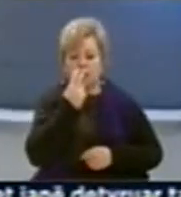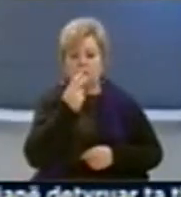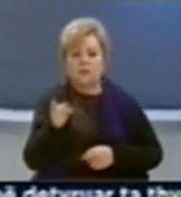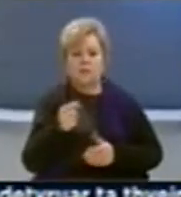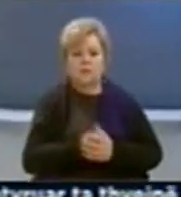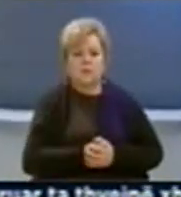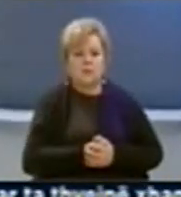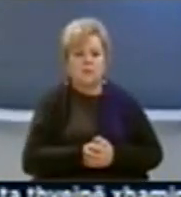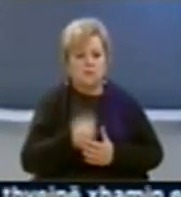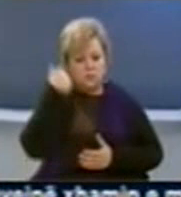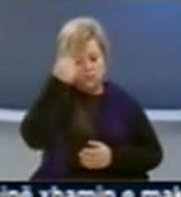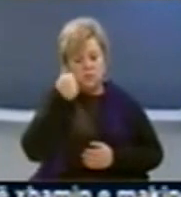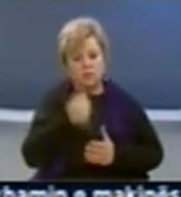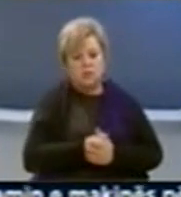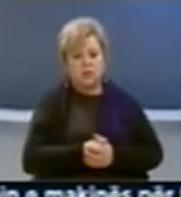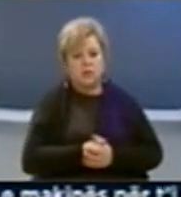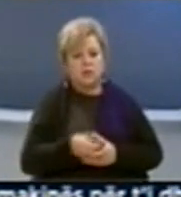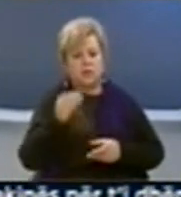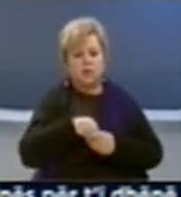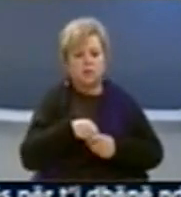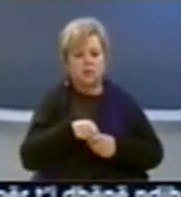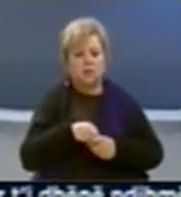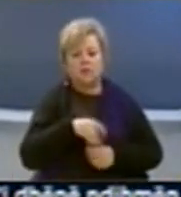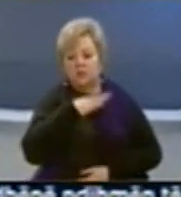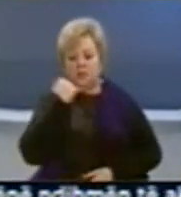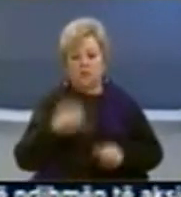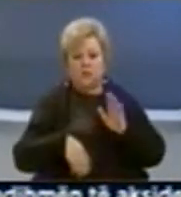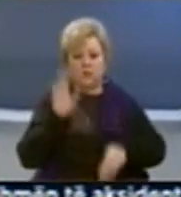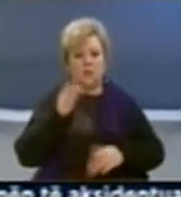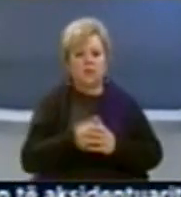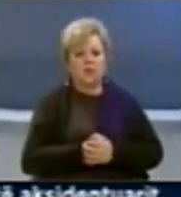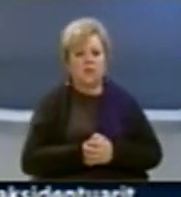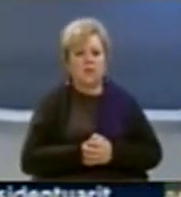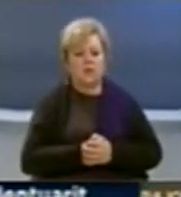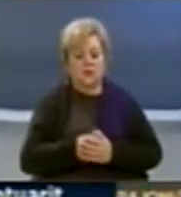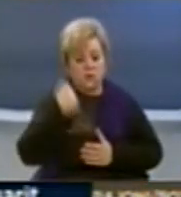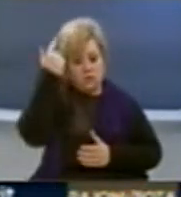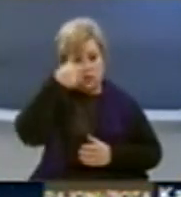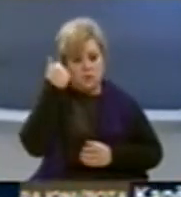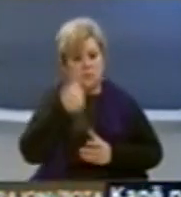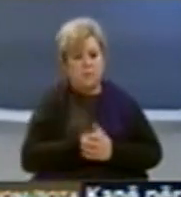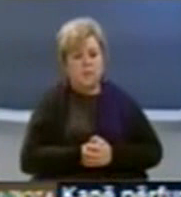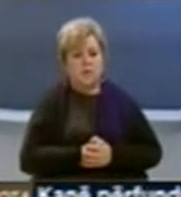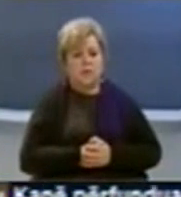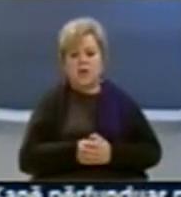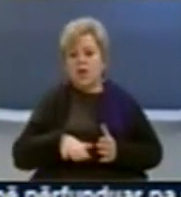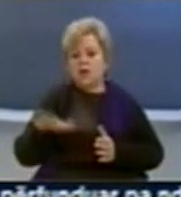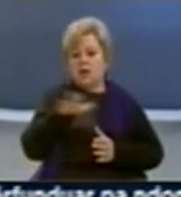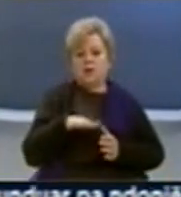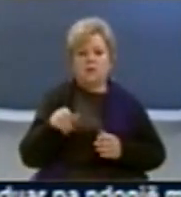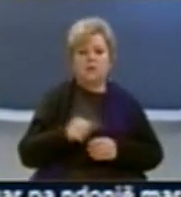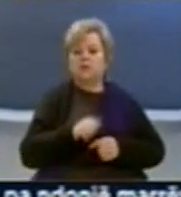diskriminum shumicën e shqiptarëve këtu, qytetarëve atje. Edhe pse janë shumicë, shqiptarët në atë pjesë të atë region praktikisht